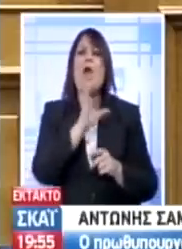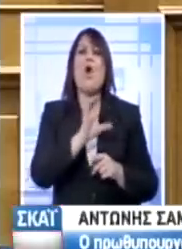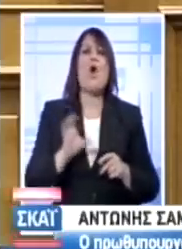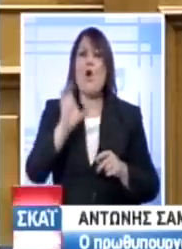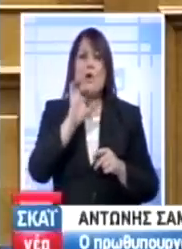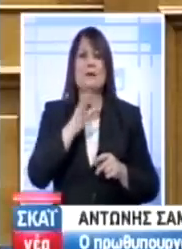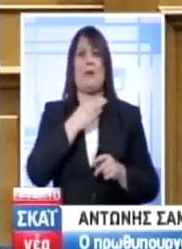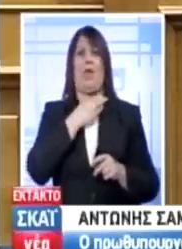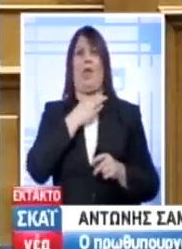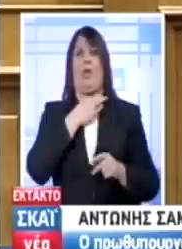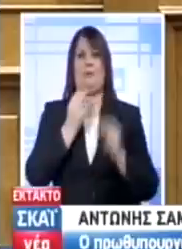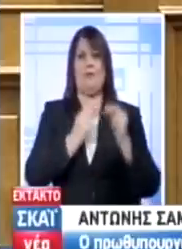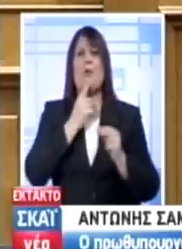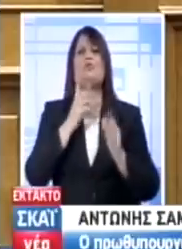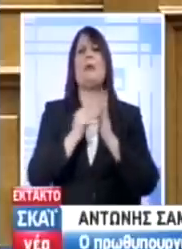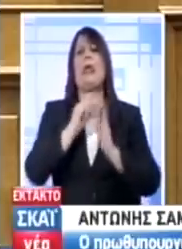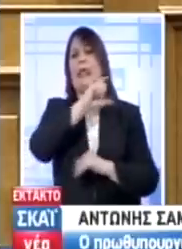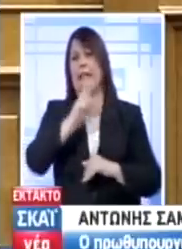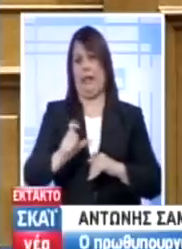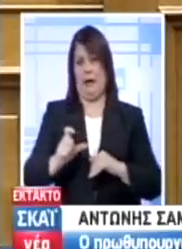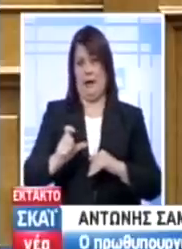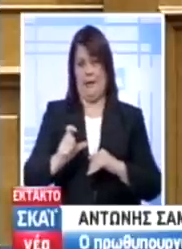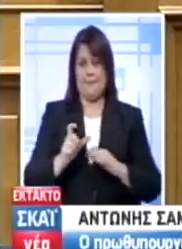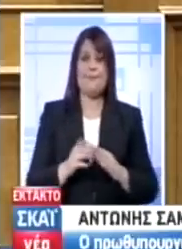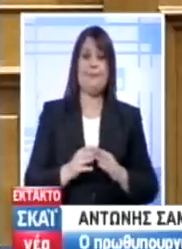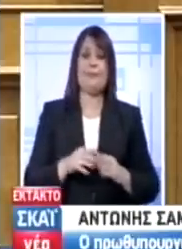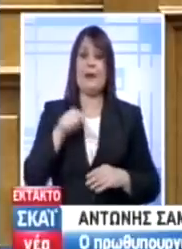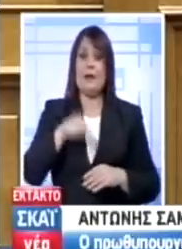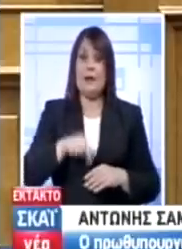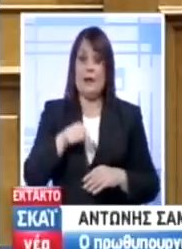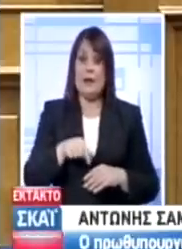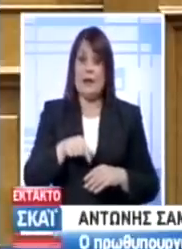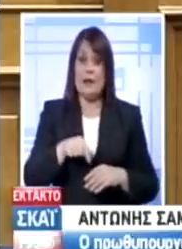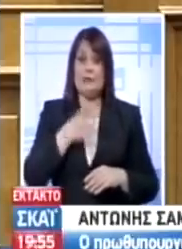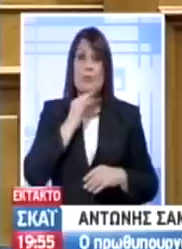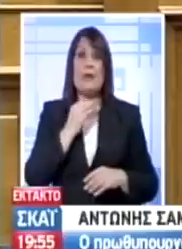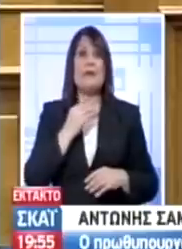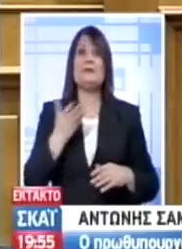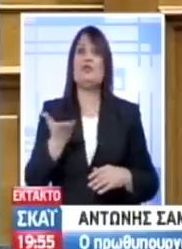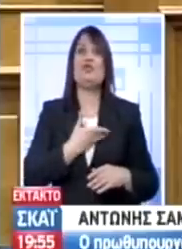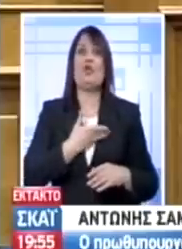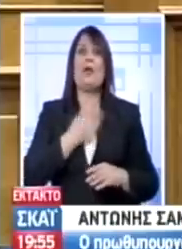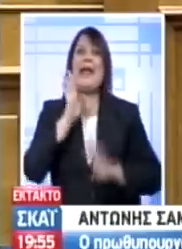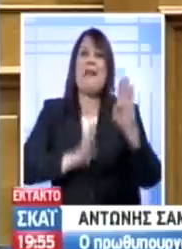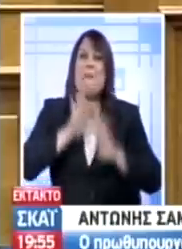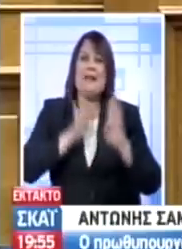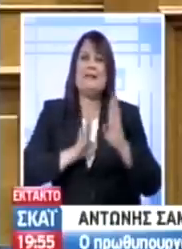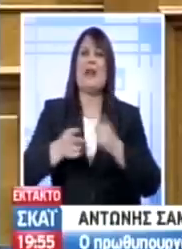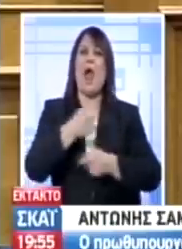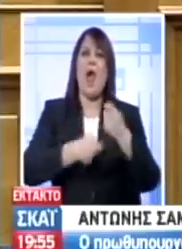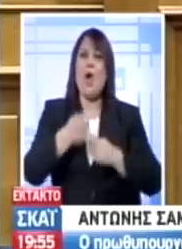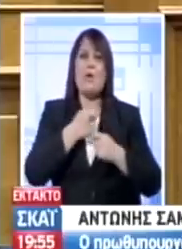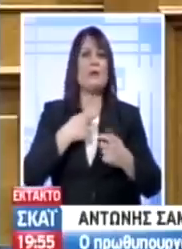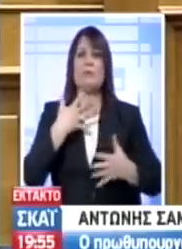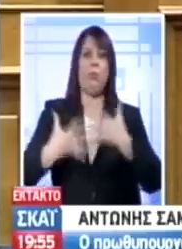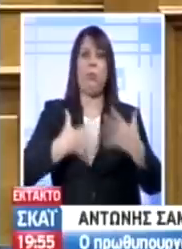Ένωσης, όπως είναι και η Ιταλία. Και αυτό βέβαια δημιούργησε κύματα πανικού στις διεθνείς αγορές. Σε τέτοιο